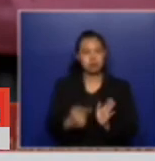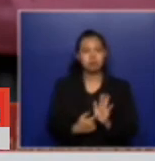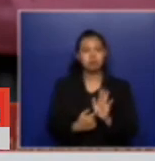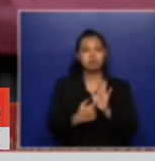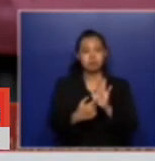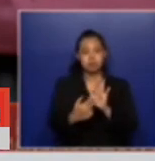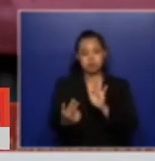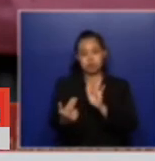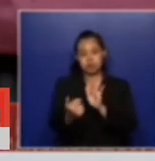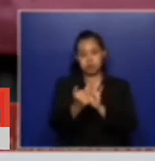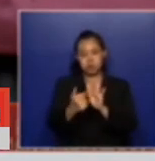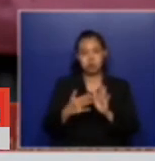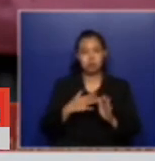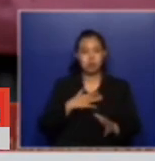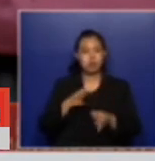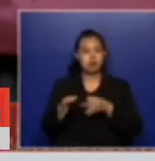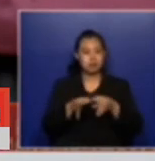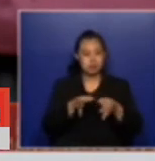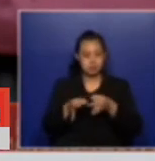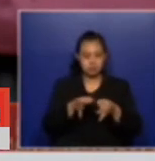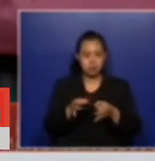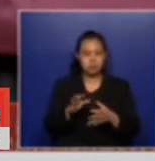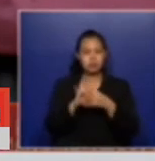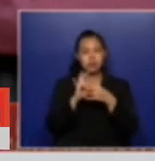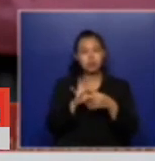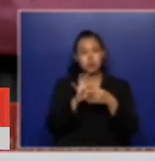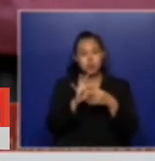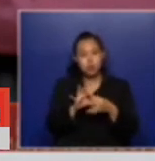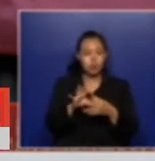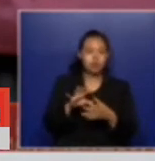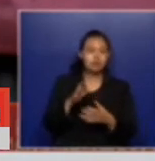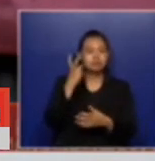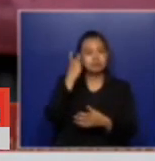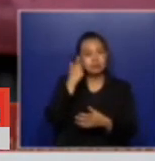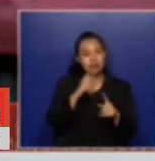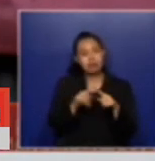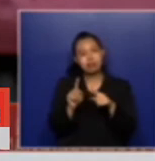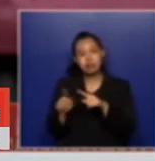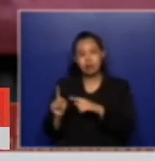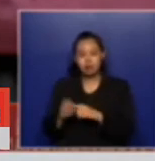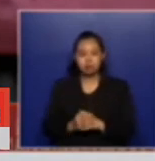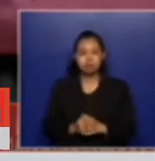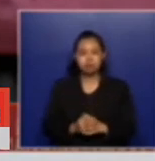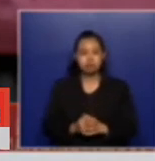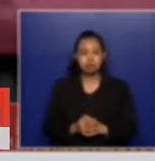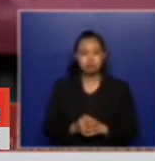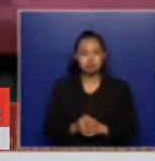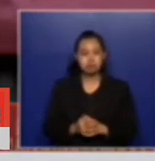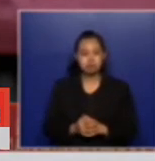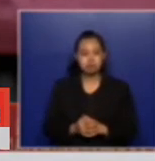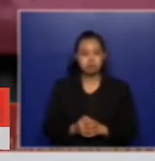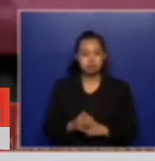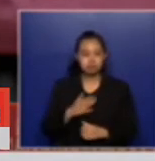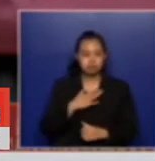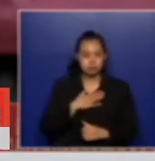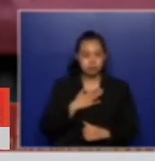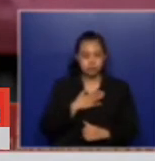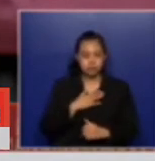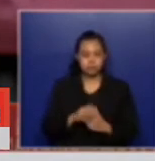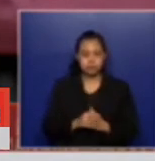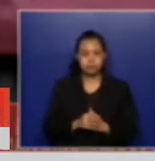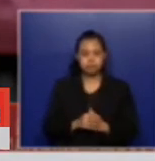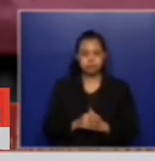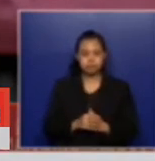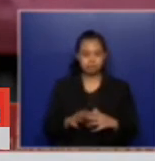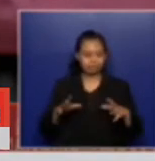พรวมที่ผมอภิปรายตามข้อกังวลตามข้อห่วงใยดังกล่าวเพราะฉะนั้นครับในส่วนตัวของกระผมไม่เห็นด้วย